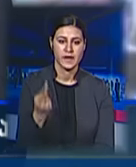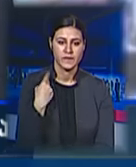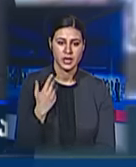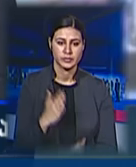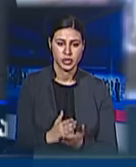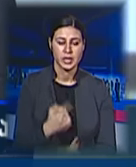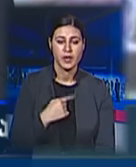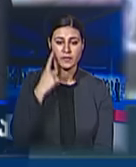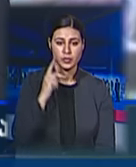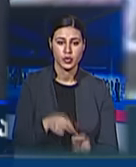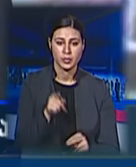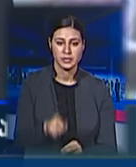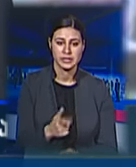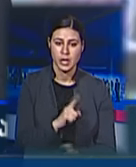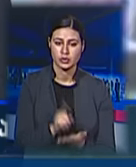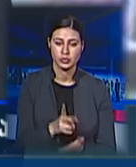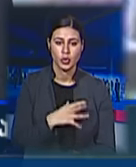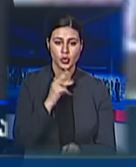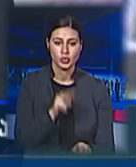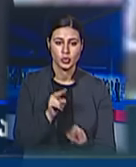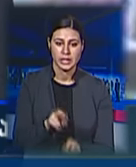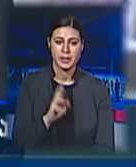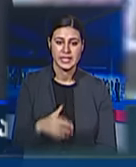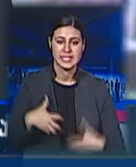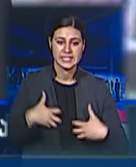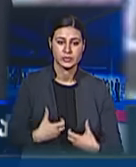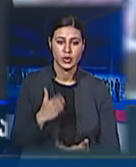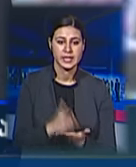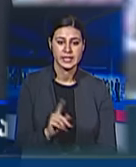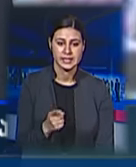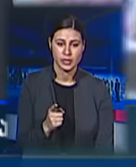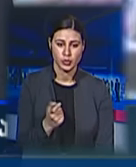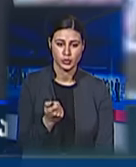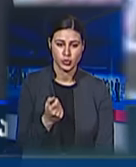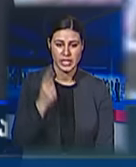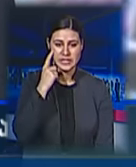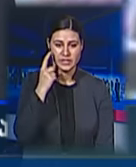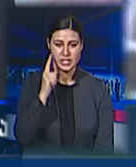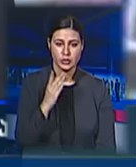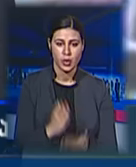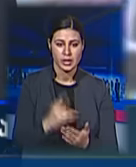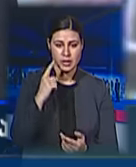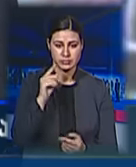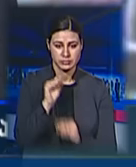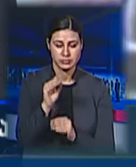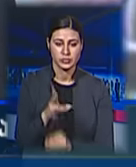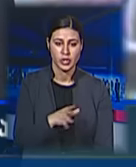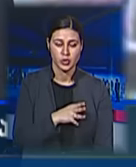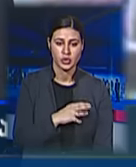გადავიდნენ და მე ვფიქრობ, ამას აქვს აუცილებლად ყურადღება მისაქცევი და სამწუხარო რატო იცი და ცოტა ტვინი რატო აქვს ამას დასატანებელი,